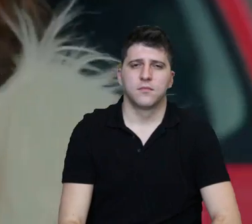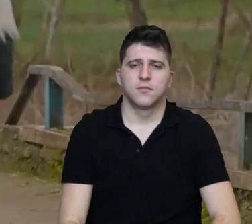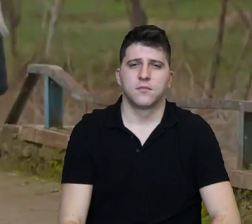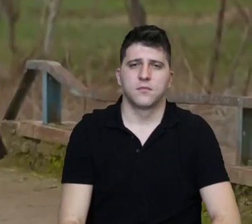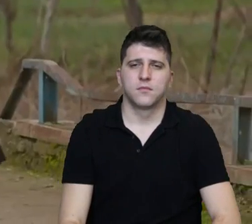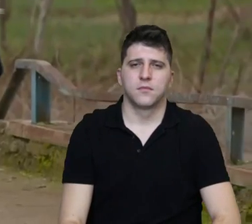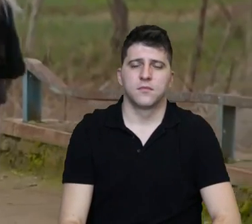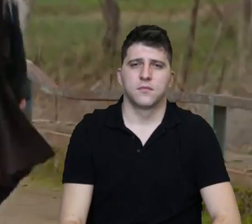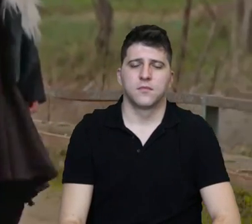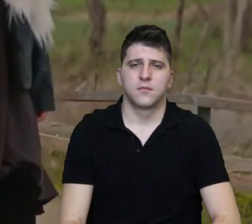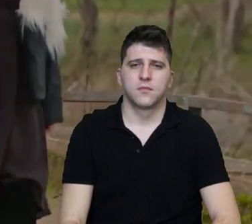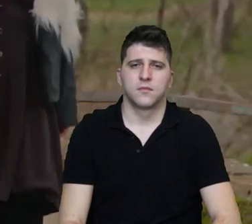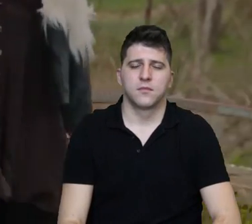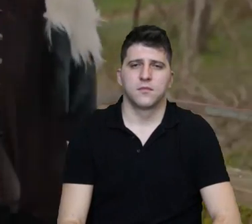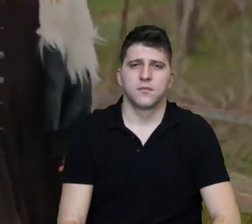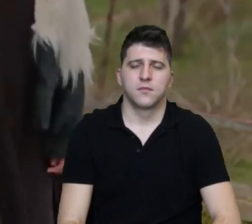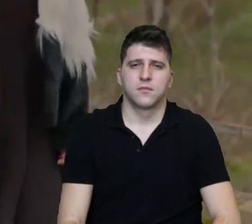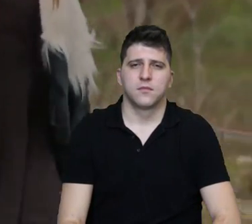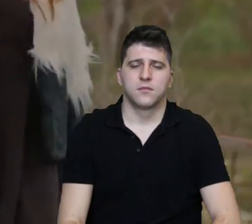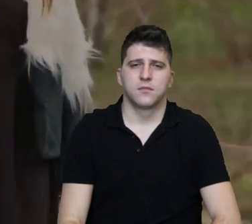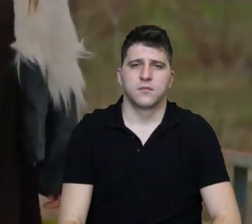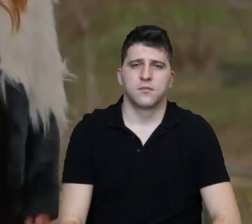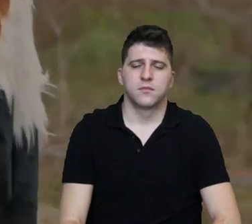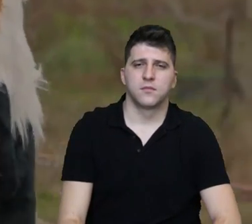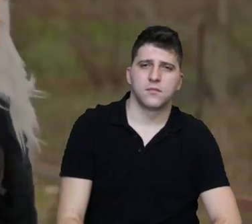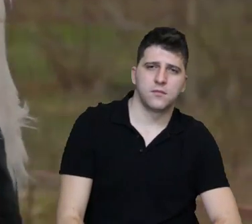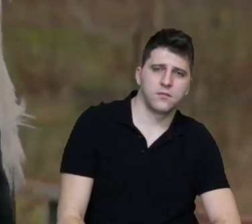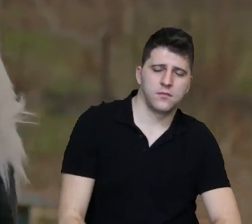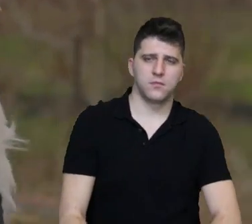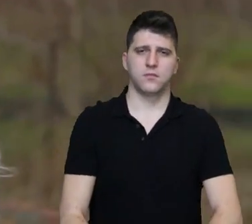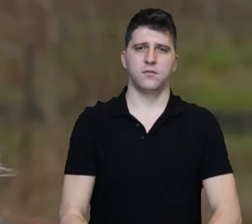Düşünceli ifadesiyle dönüp arabasına doğru yürüdü.